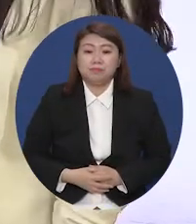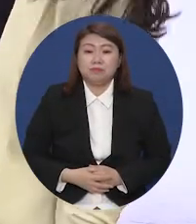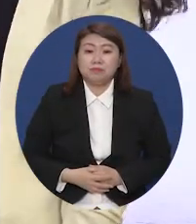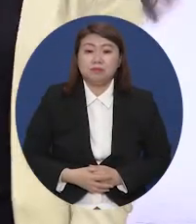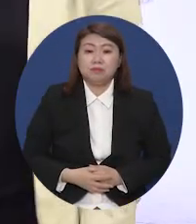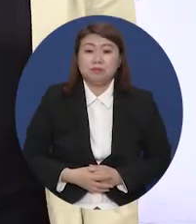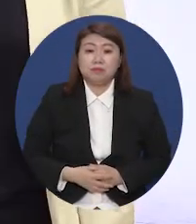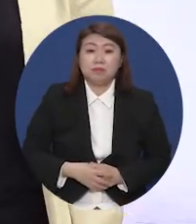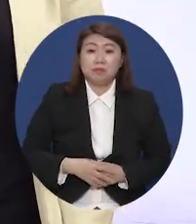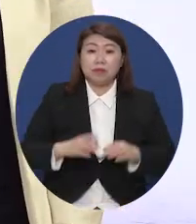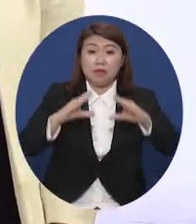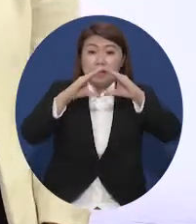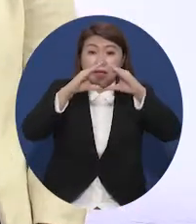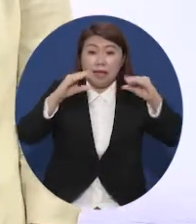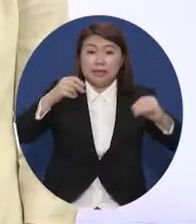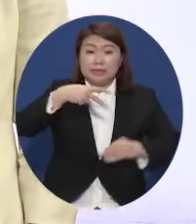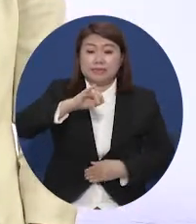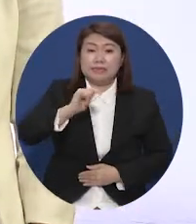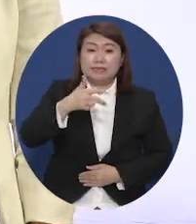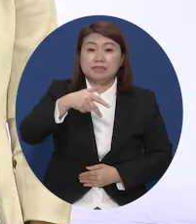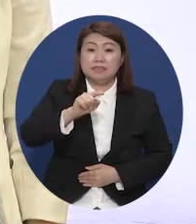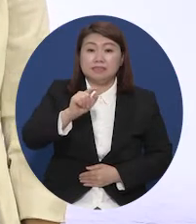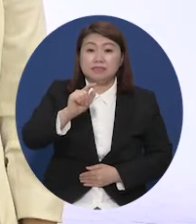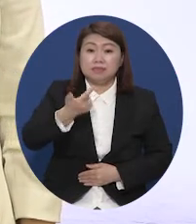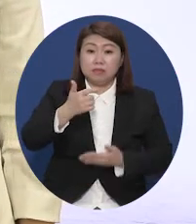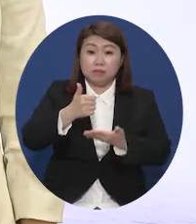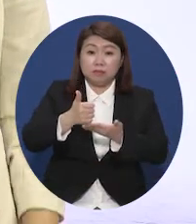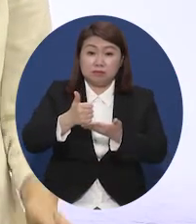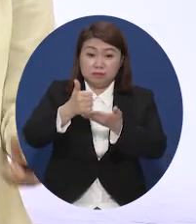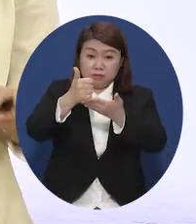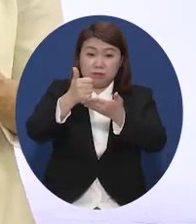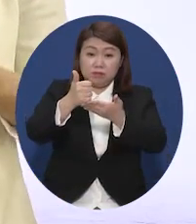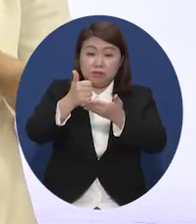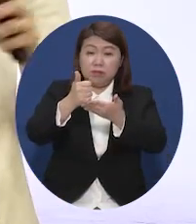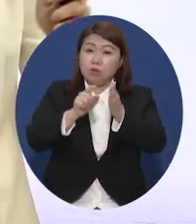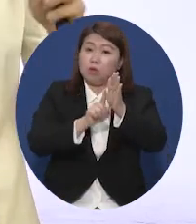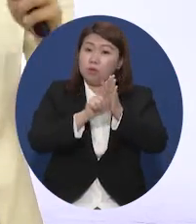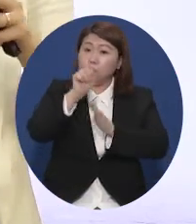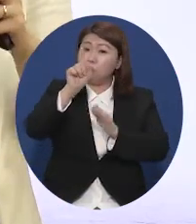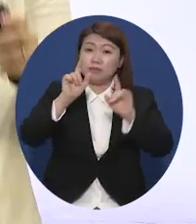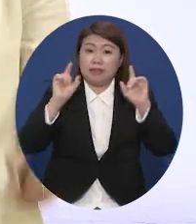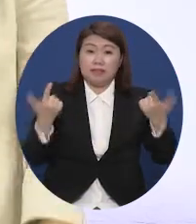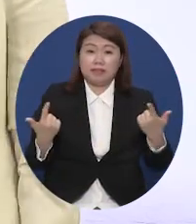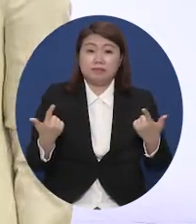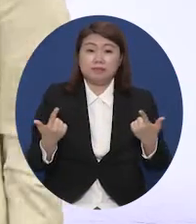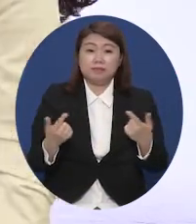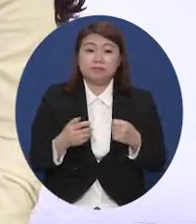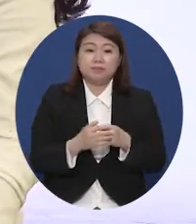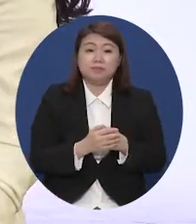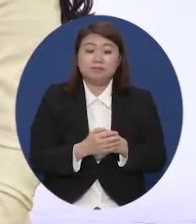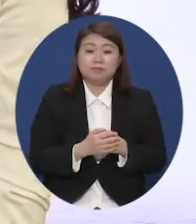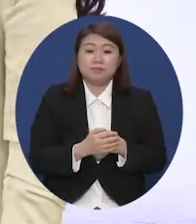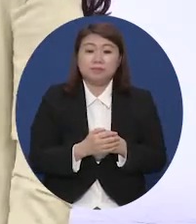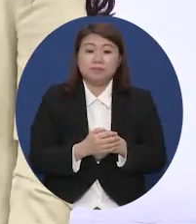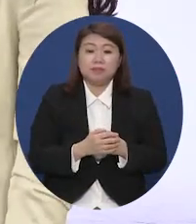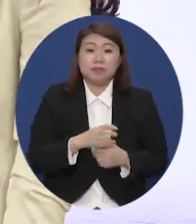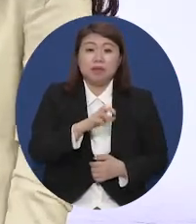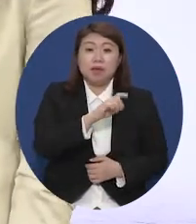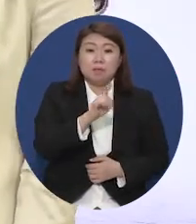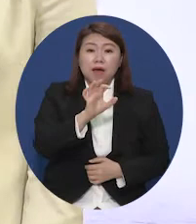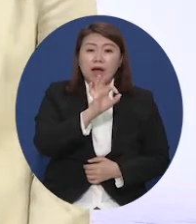이곳은 익심체의 신전의 모습이에요 우리 앞서 봤던 것들과는 다르게 조금 신전이 높지 않은 것을 볼 수 있는데요